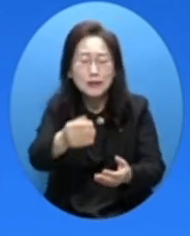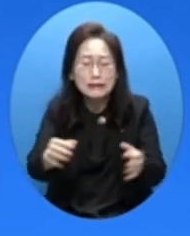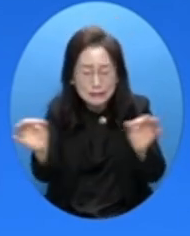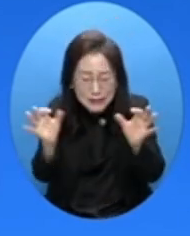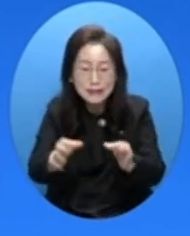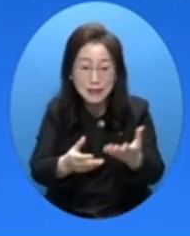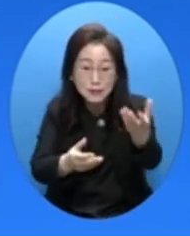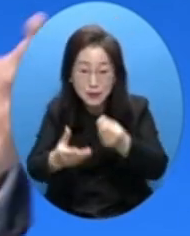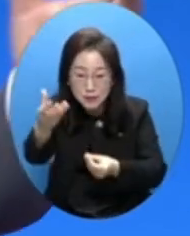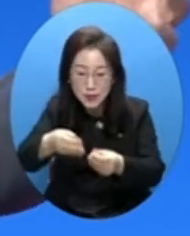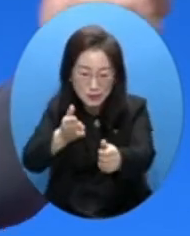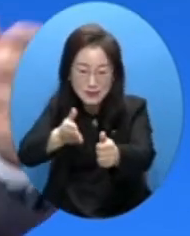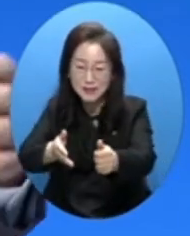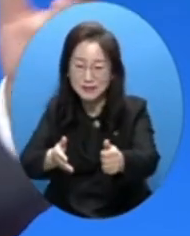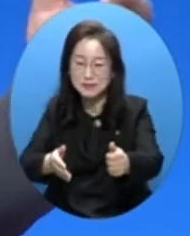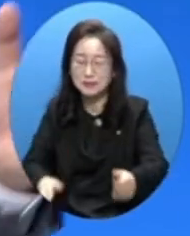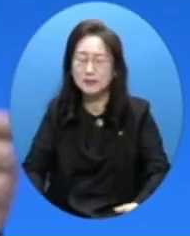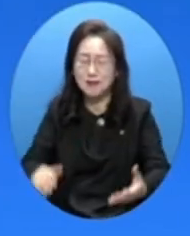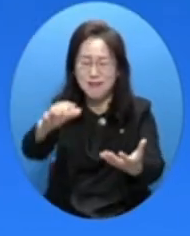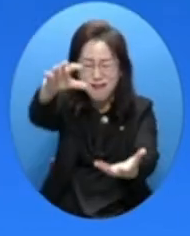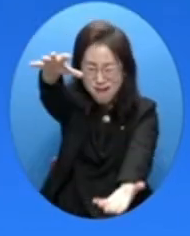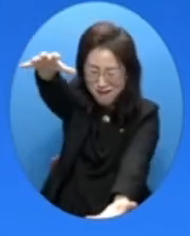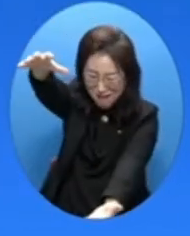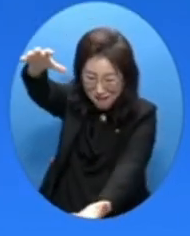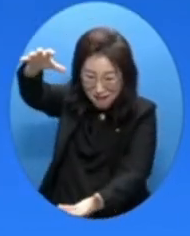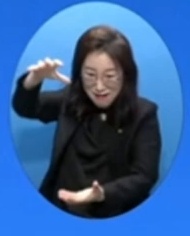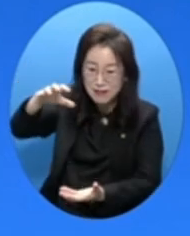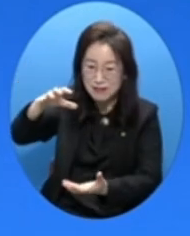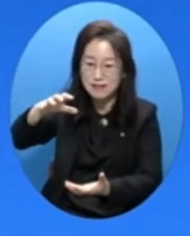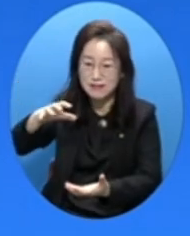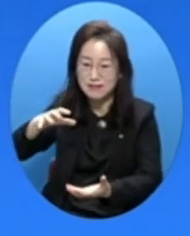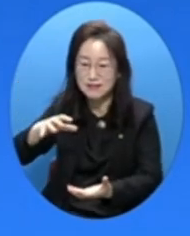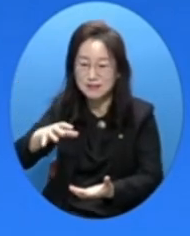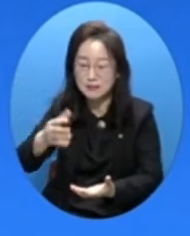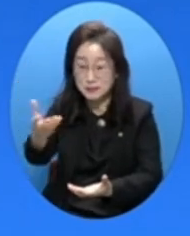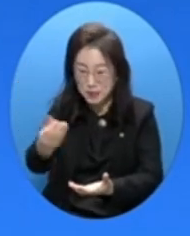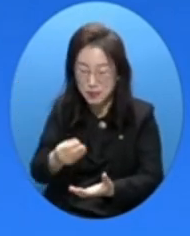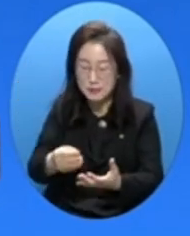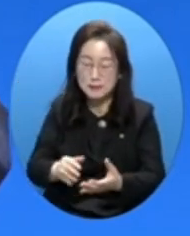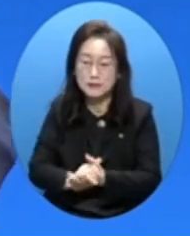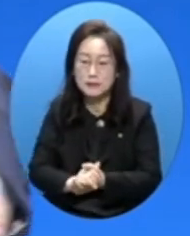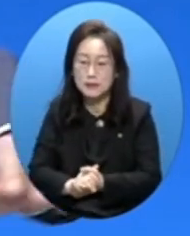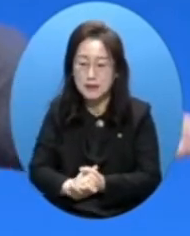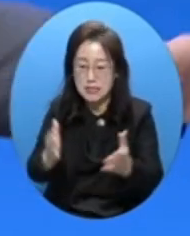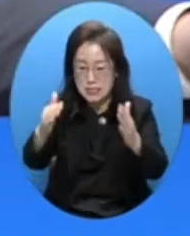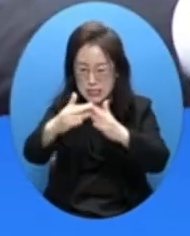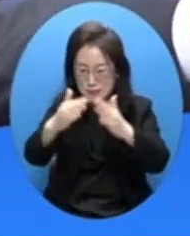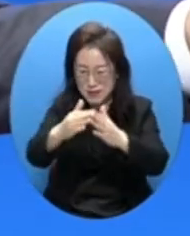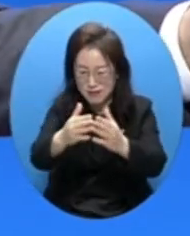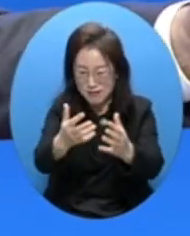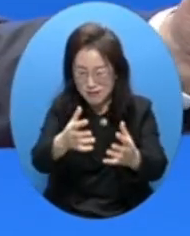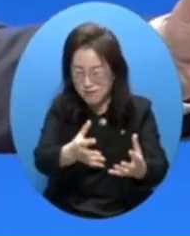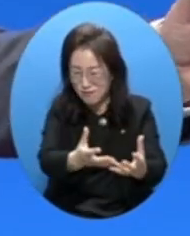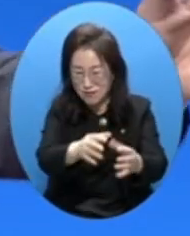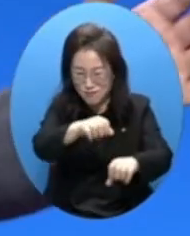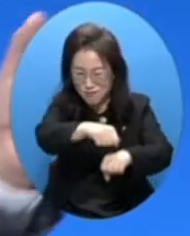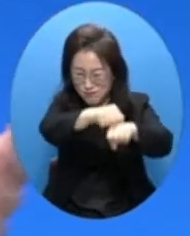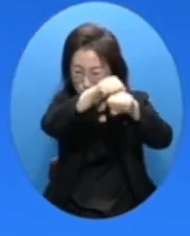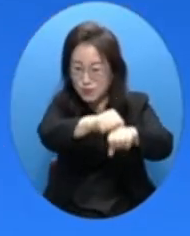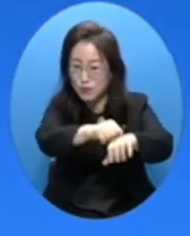됩니다. 그래서 그릇이랑 그릇은 다 갖다 빌려가지고 온 집안에 가득 차게 된